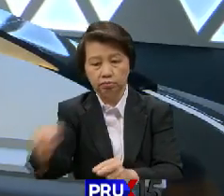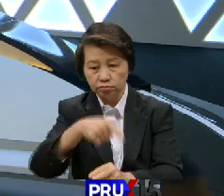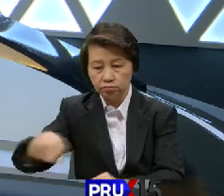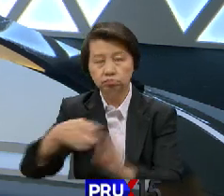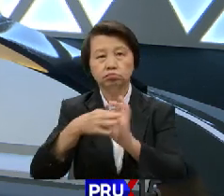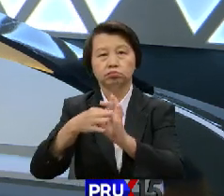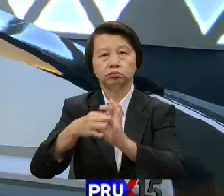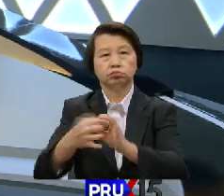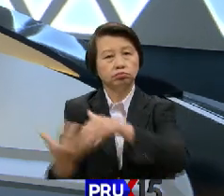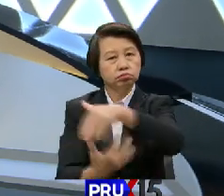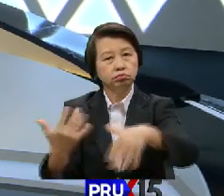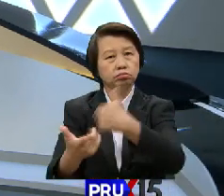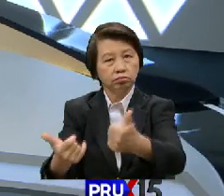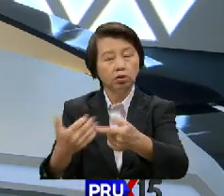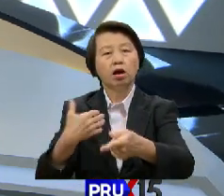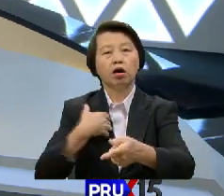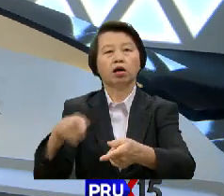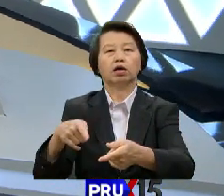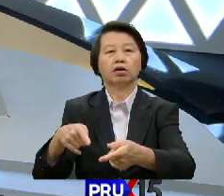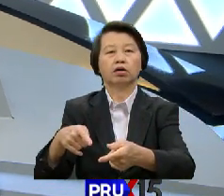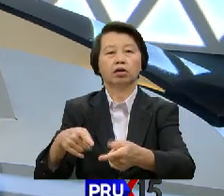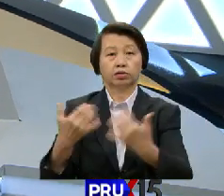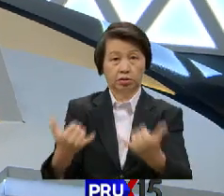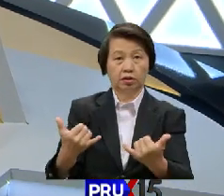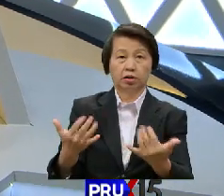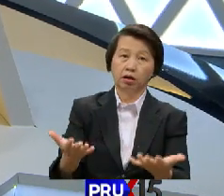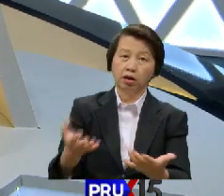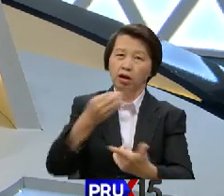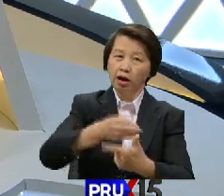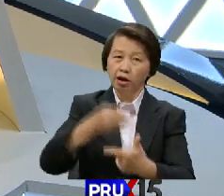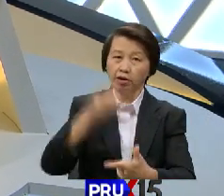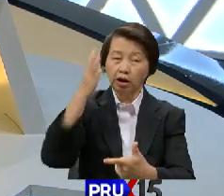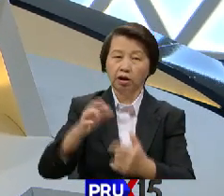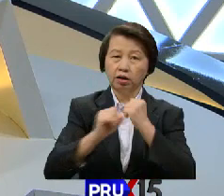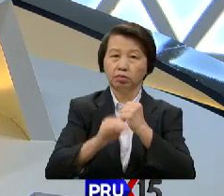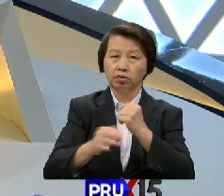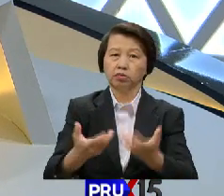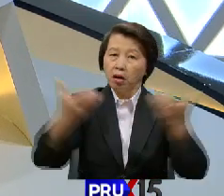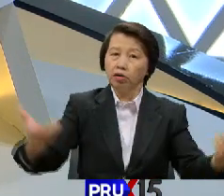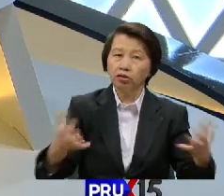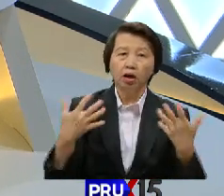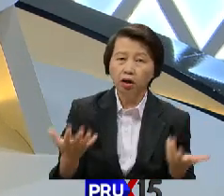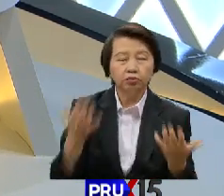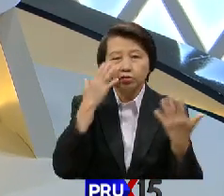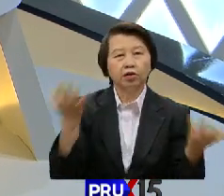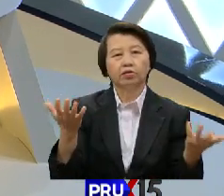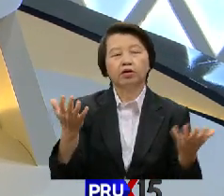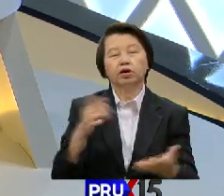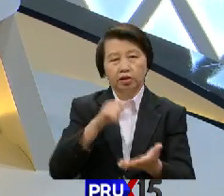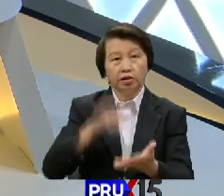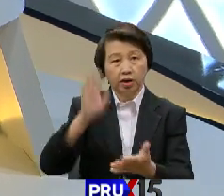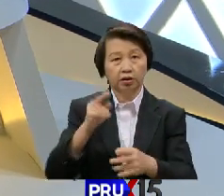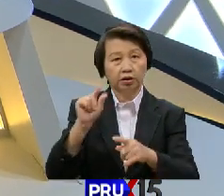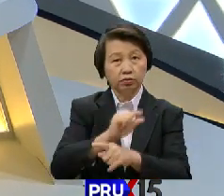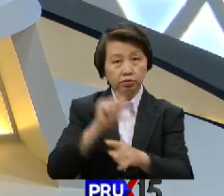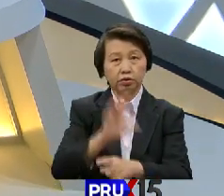kerjasama kolaborasi yang sudah lahir ketika ini ataupun akan berganti Apakah ini juga akan